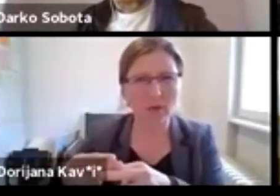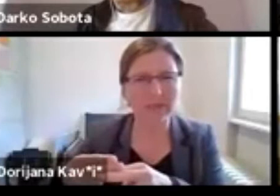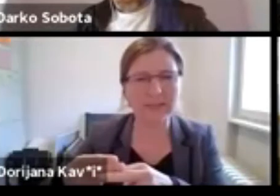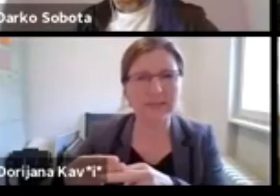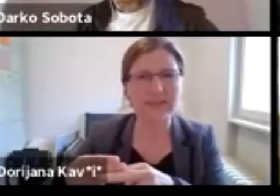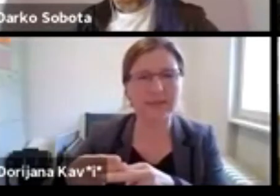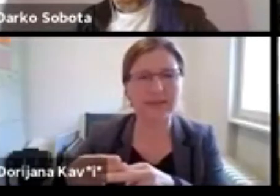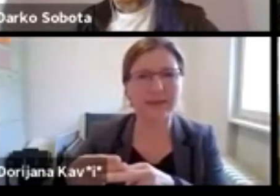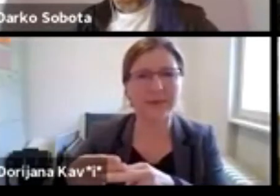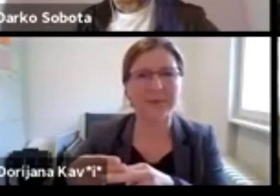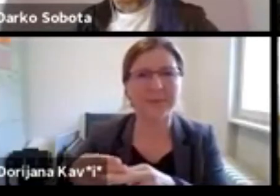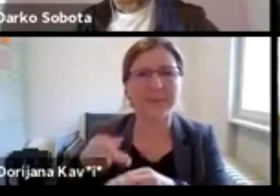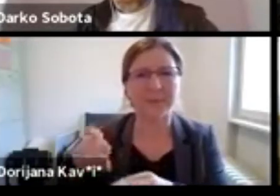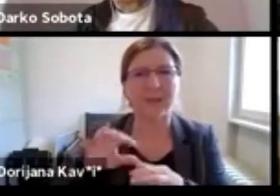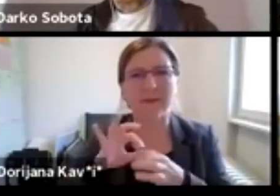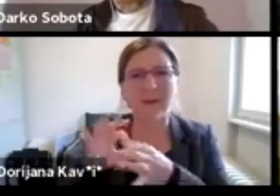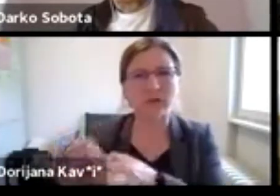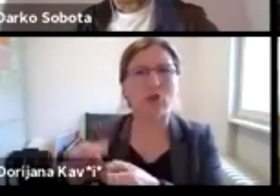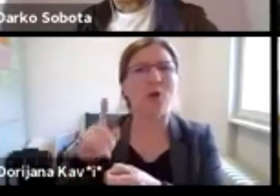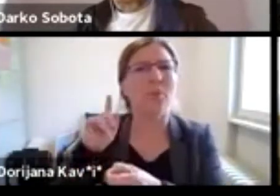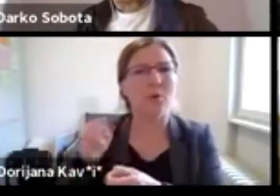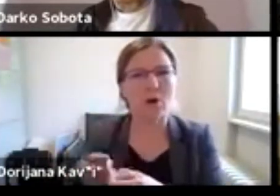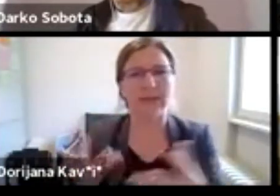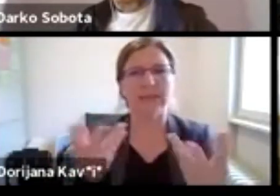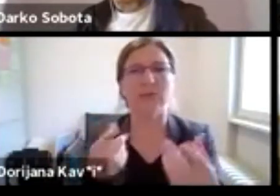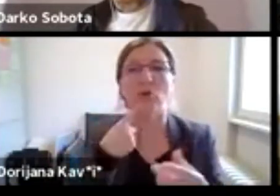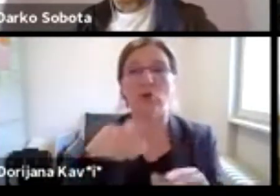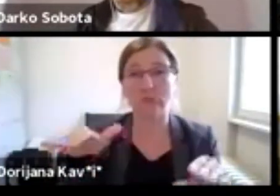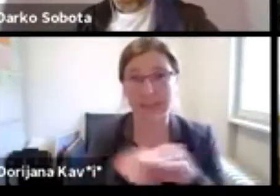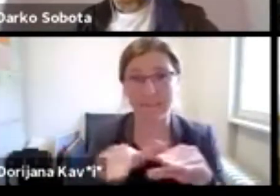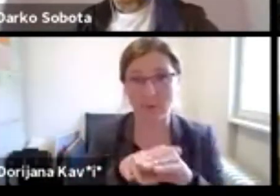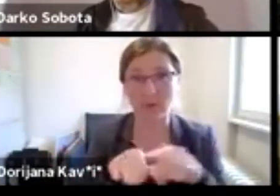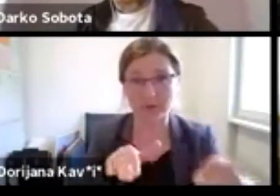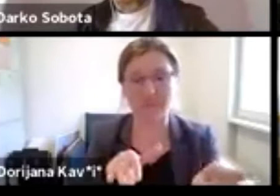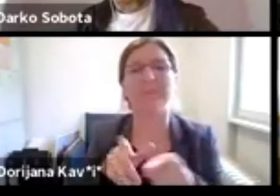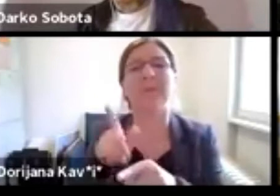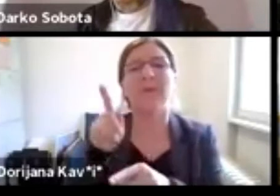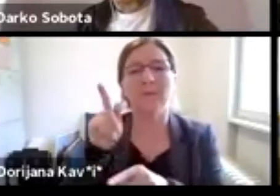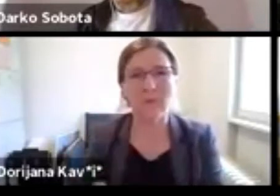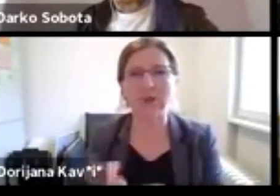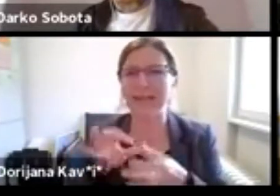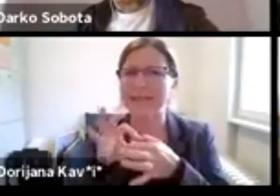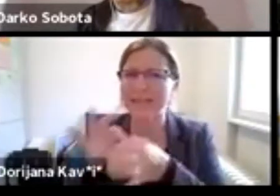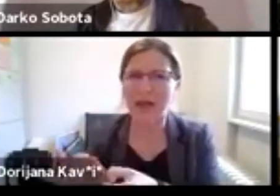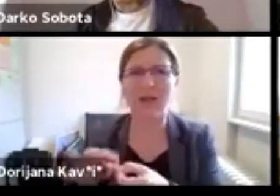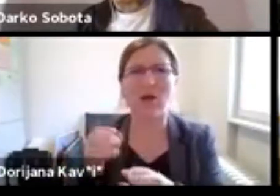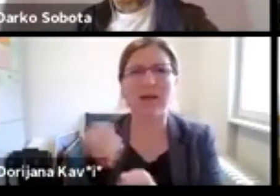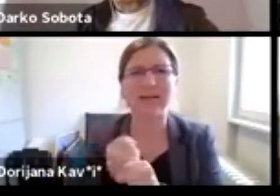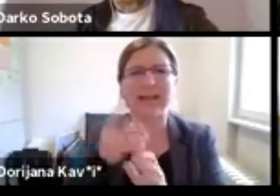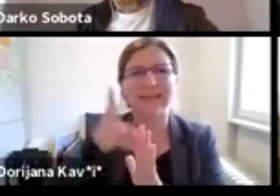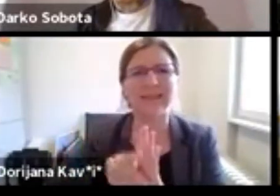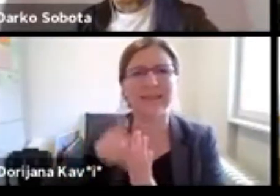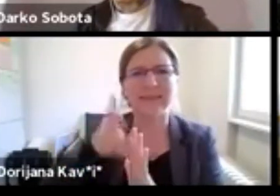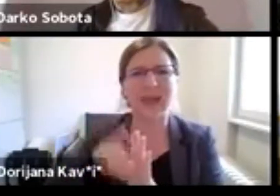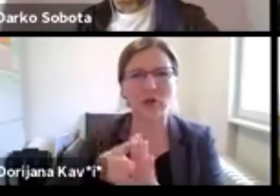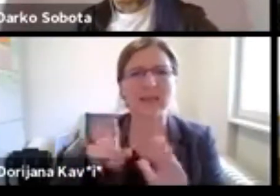važno da su u kontaktu sa svojim poslodavcem vezano za svoje dijagnoze, da ako poslodavac do sad nije bio s tim upoznan,